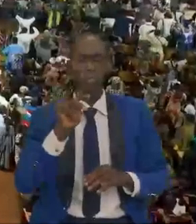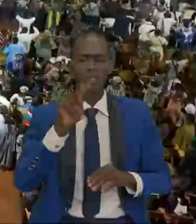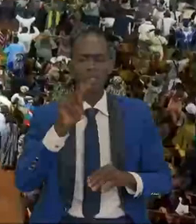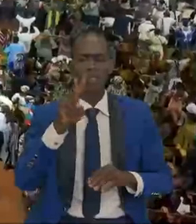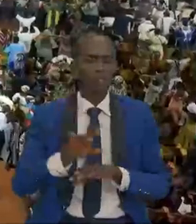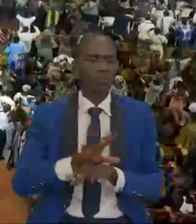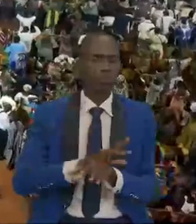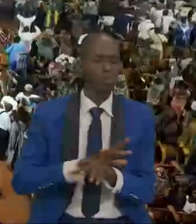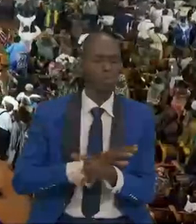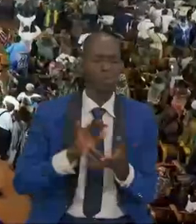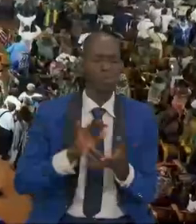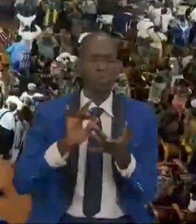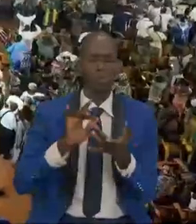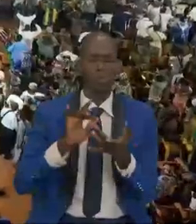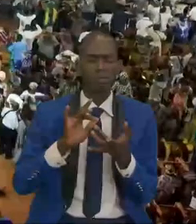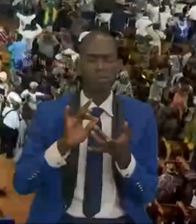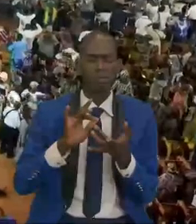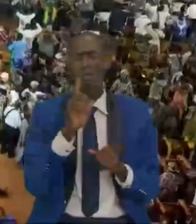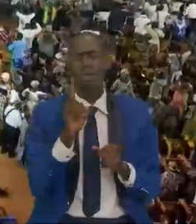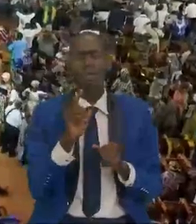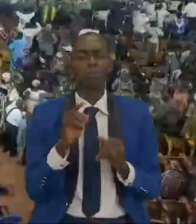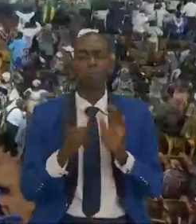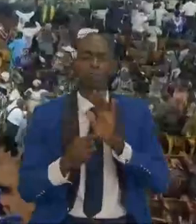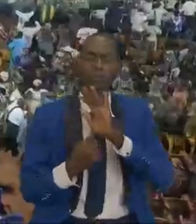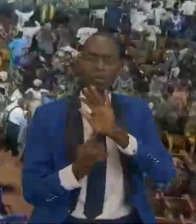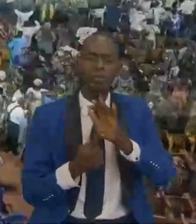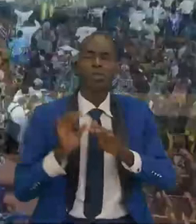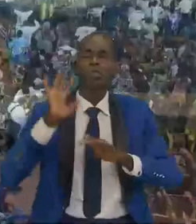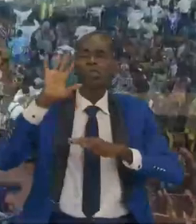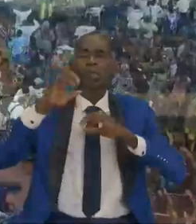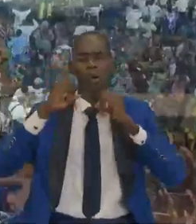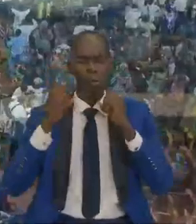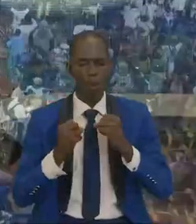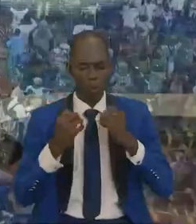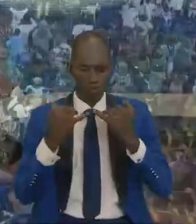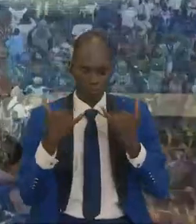là-bas en ligne, à la radio, à la télé et partout.